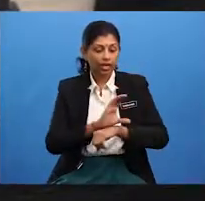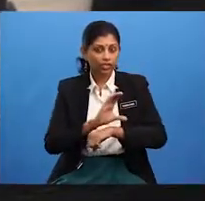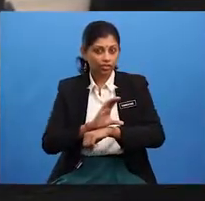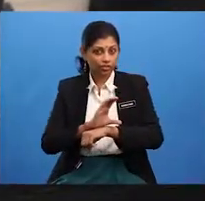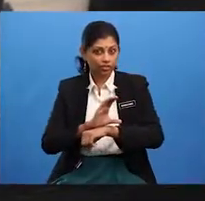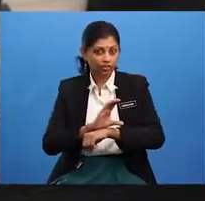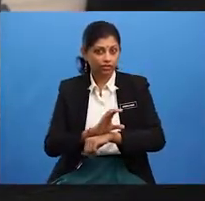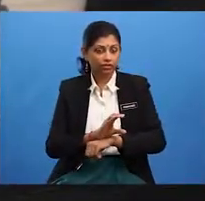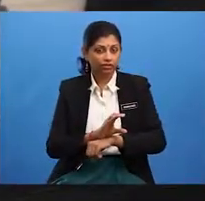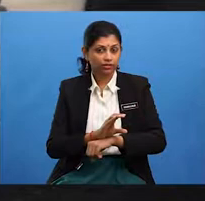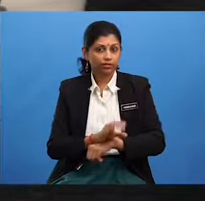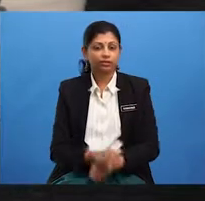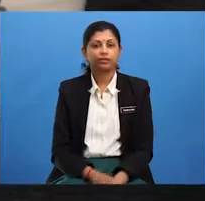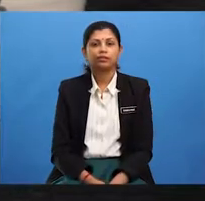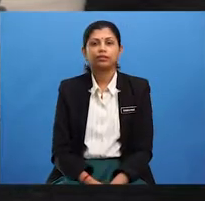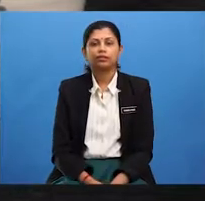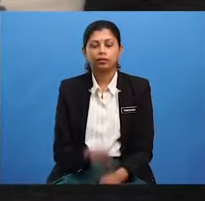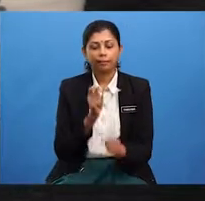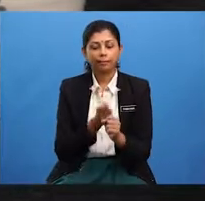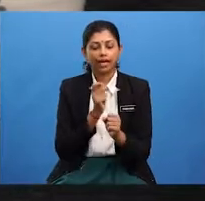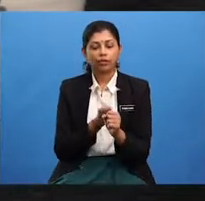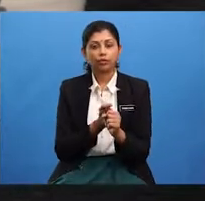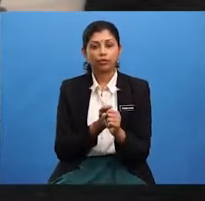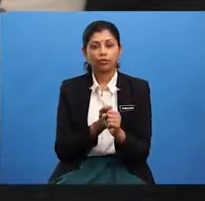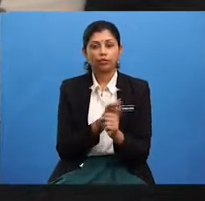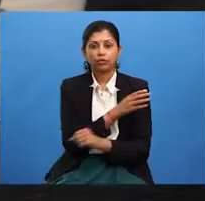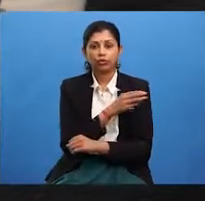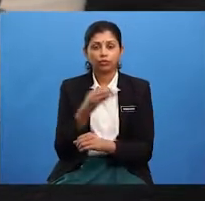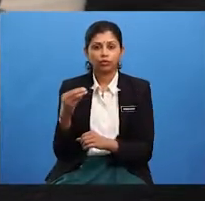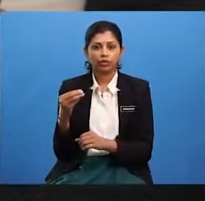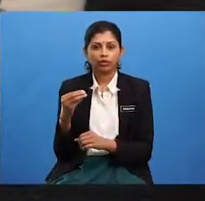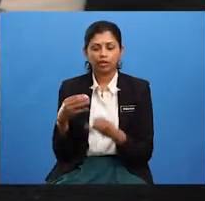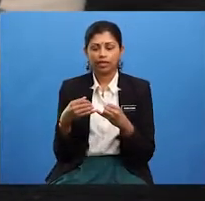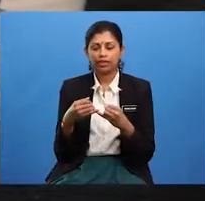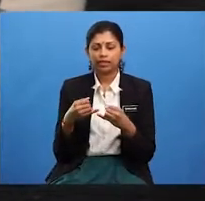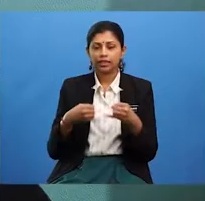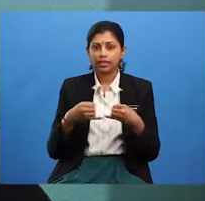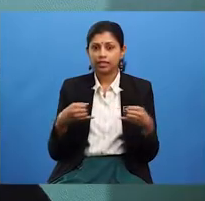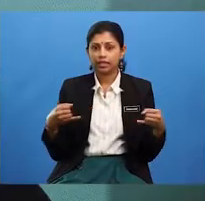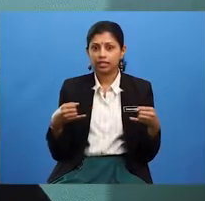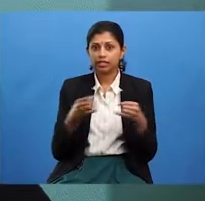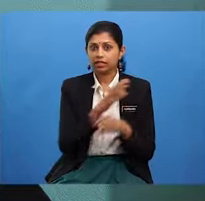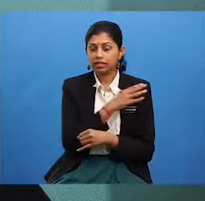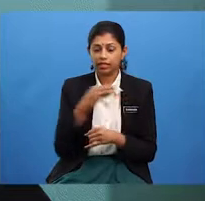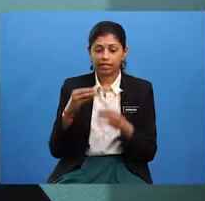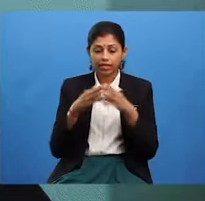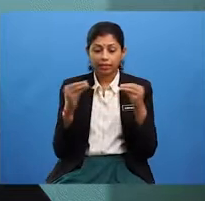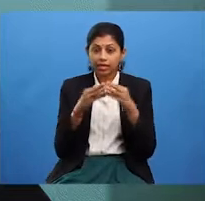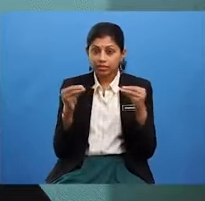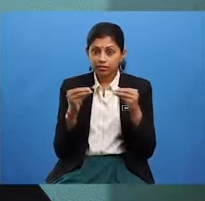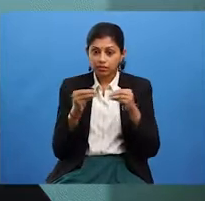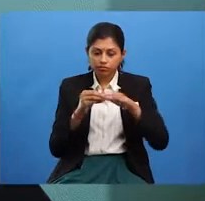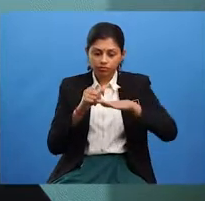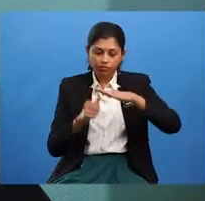kaca, paku, tali kulit dan kapas tenggelam di bawah